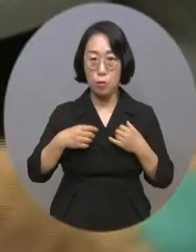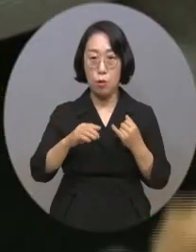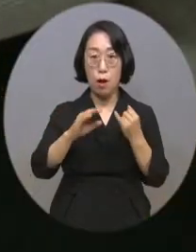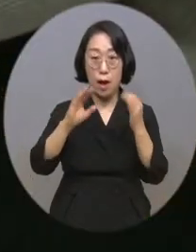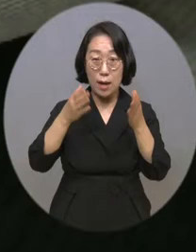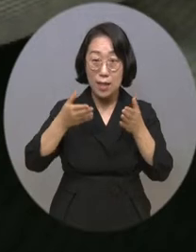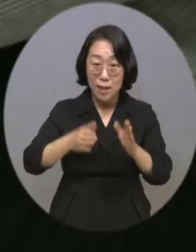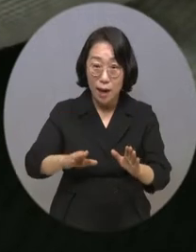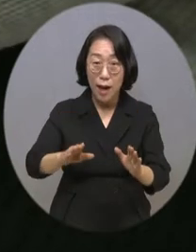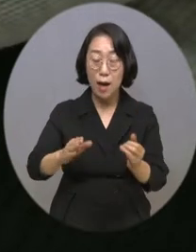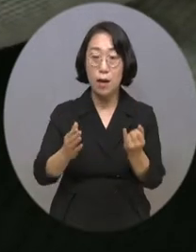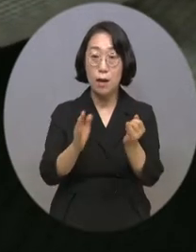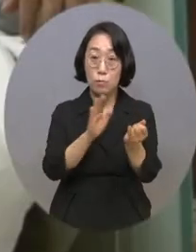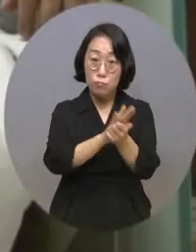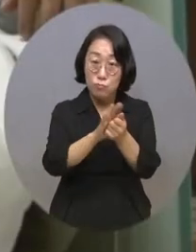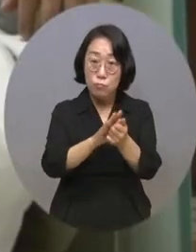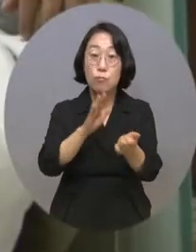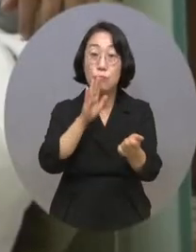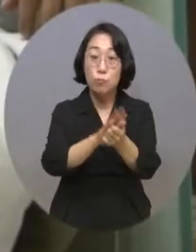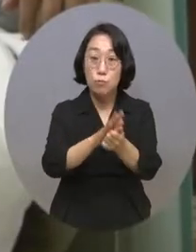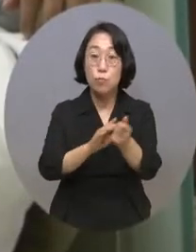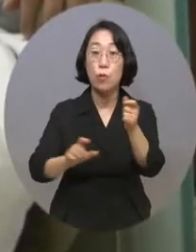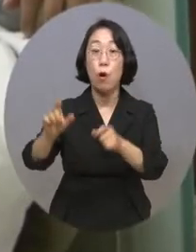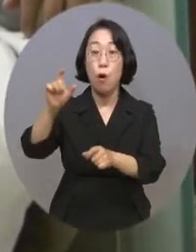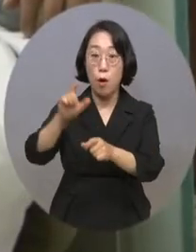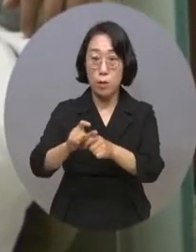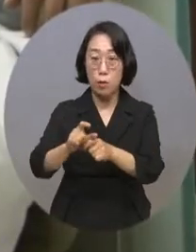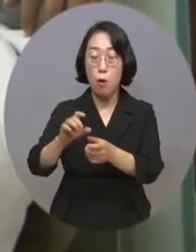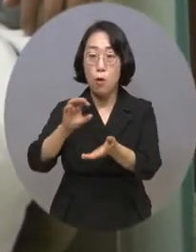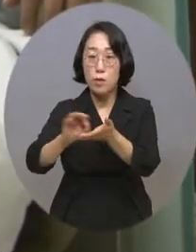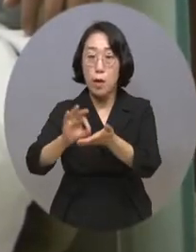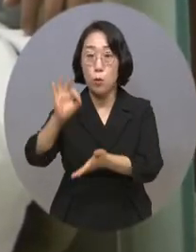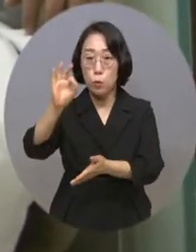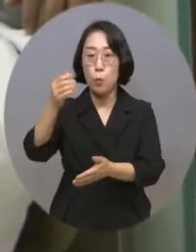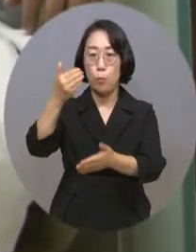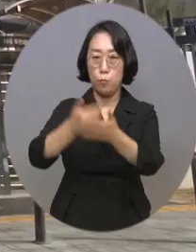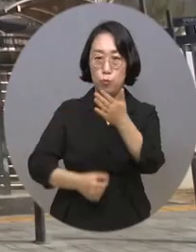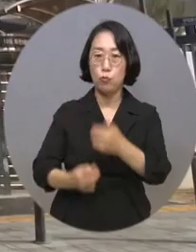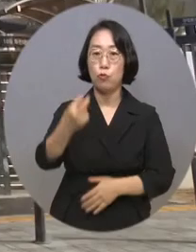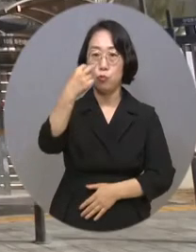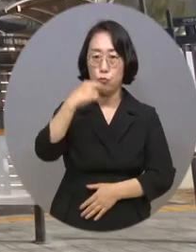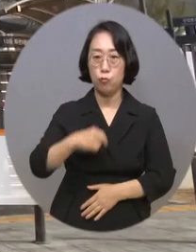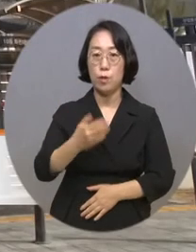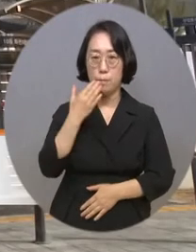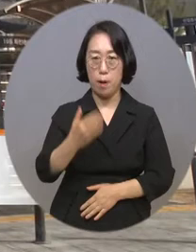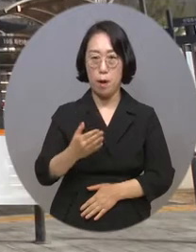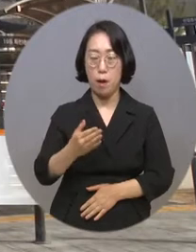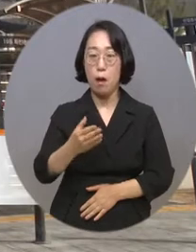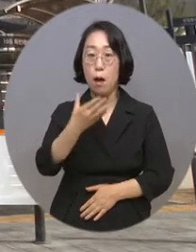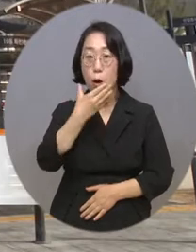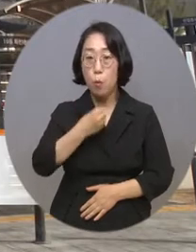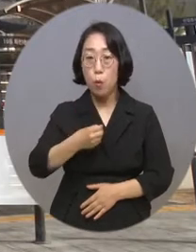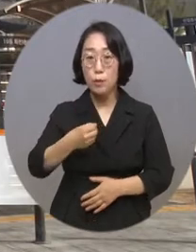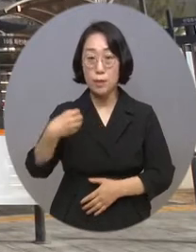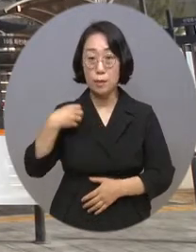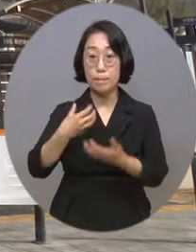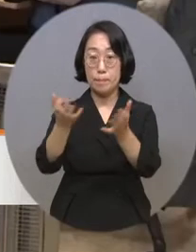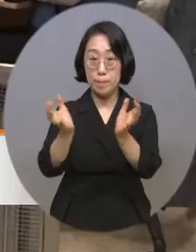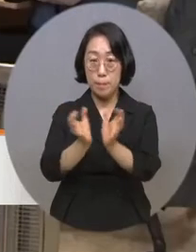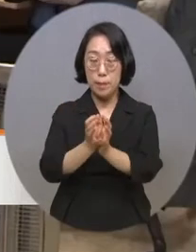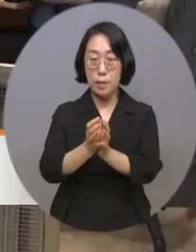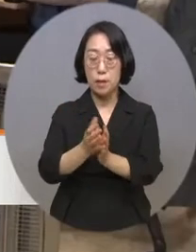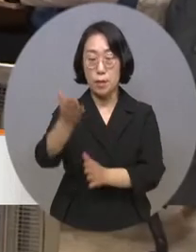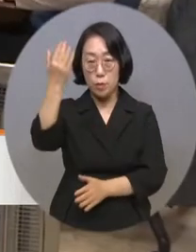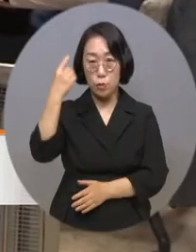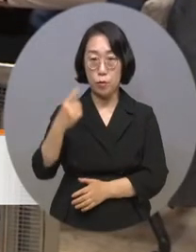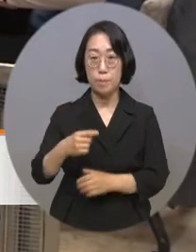받았더라도 공공산후조리원 이용요금을 감면받을 수 있게 됩니다. 보건복지부는 지난 7일 국무회의에서